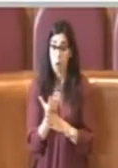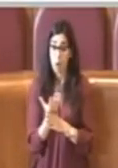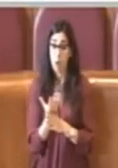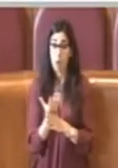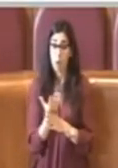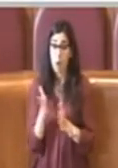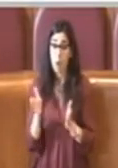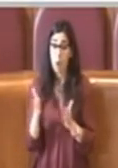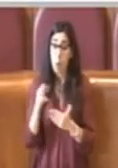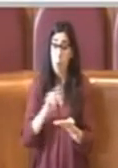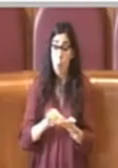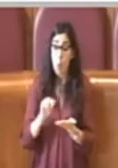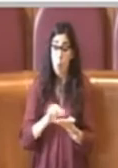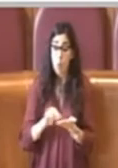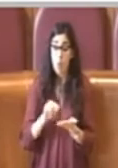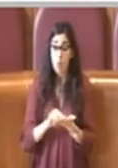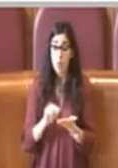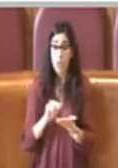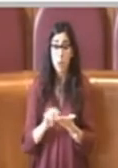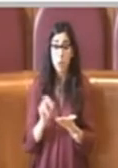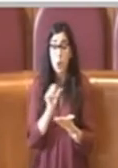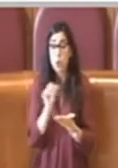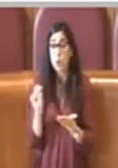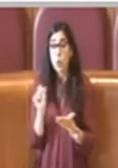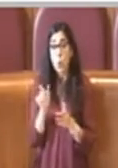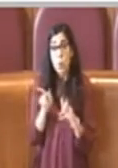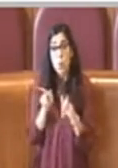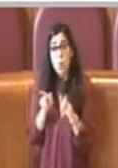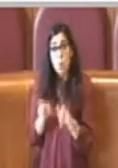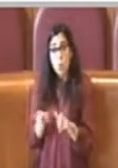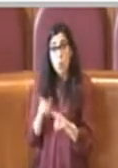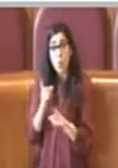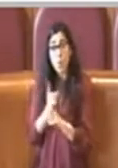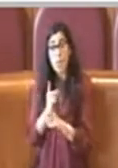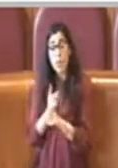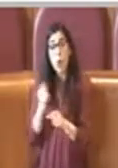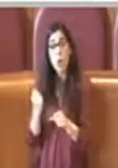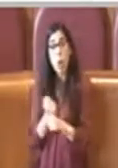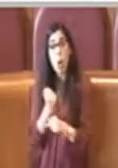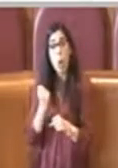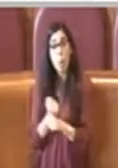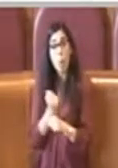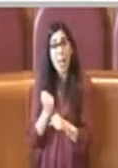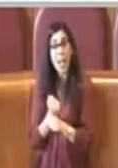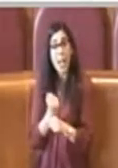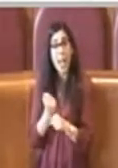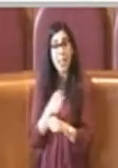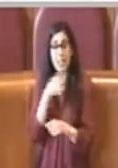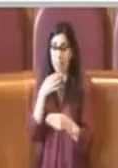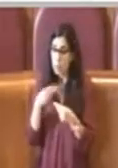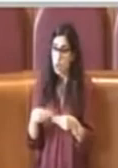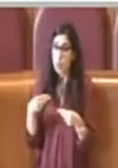un dedicato alle necessità operative, quindi più che altro gli strumenti